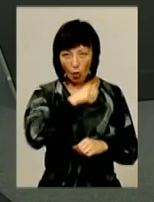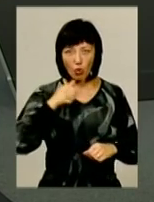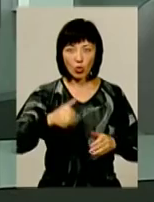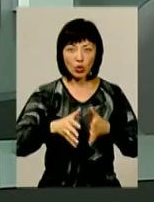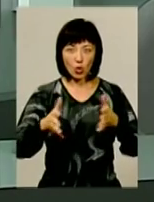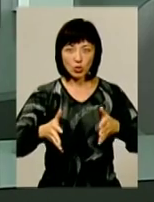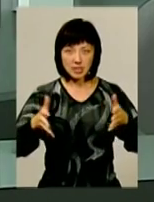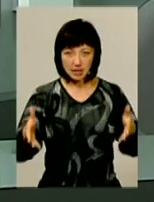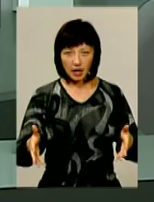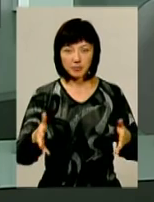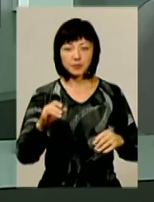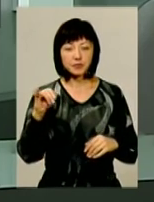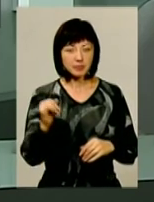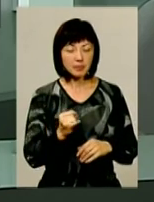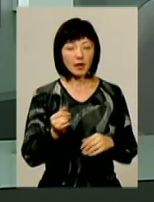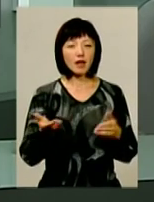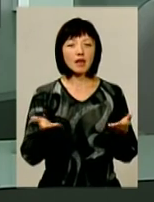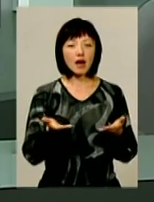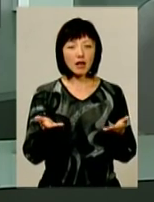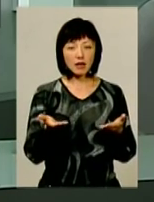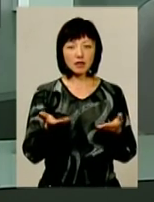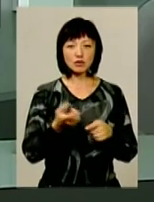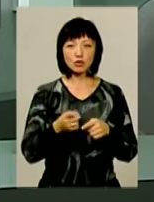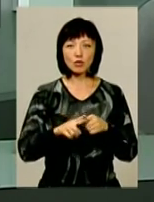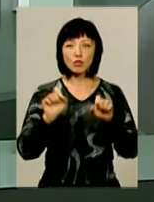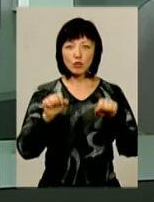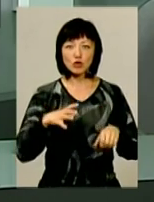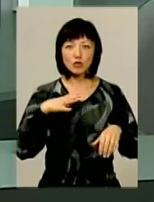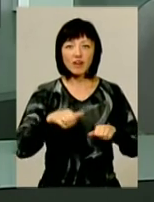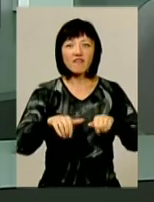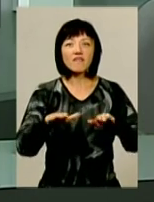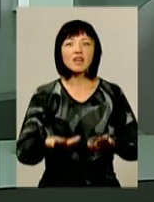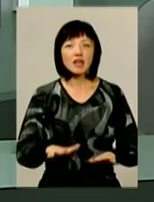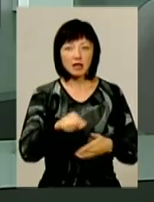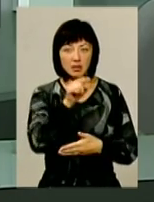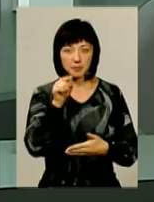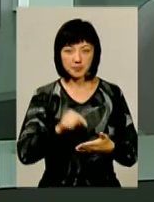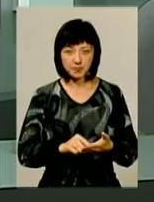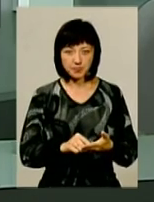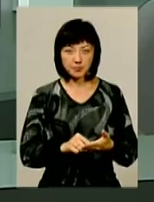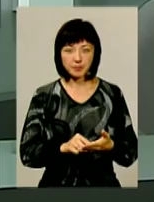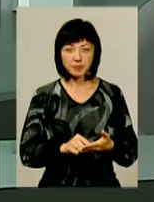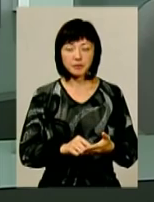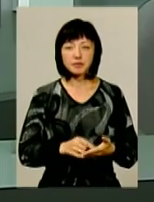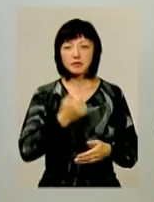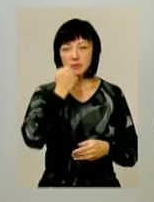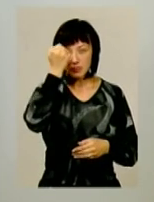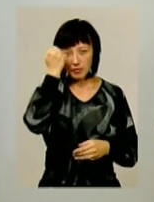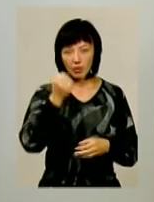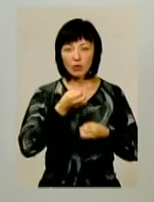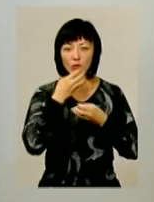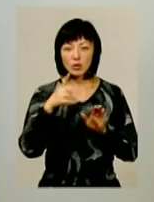росте, розростається, і який з цього може бути вихід? Дякую, дуже приємне, хороше